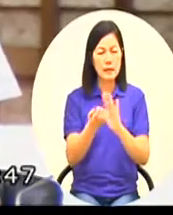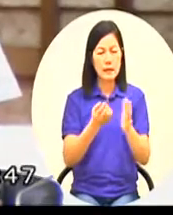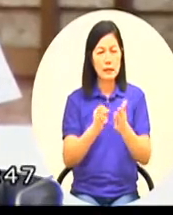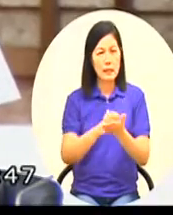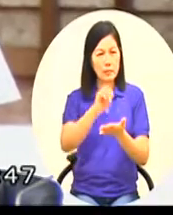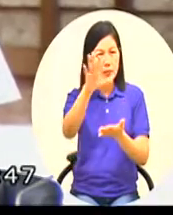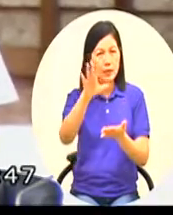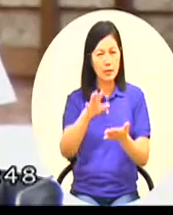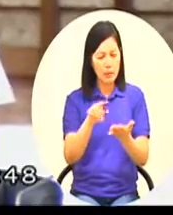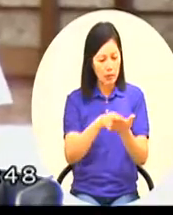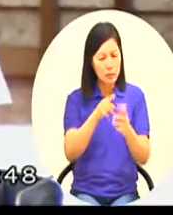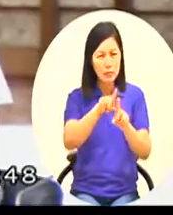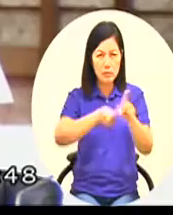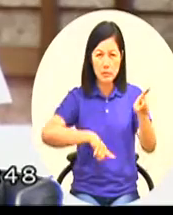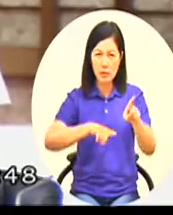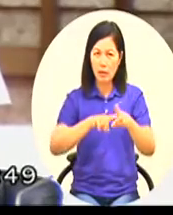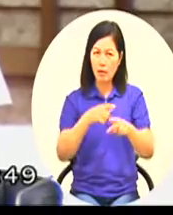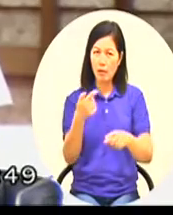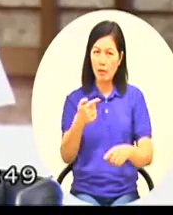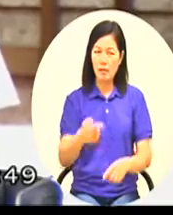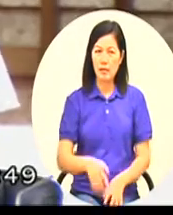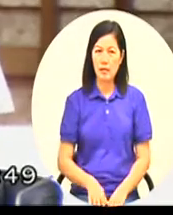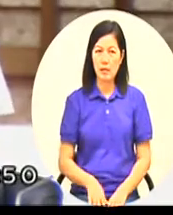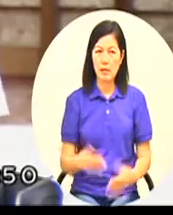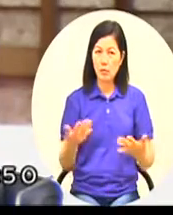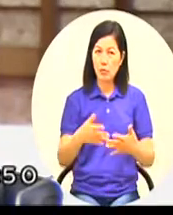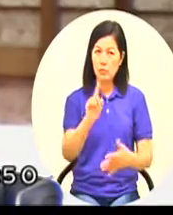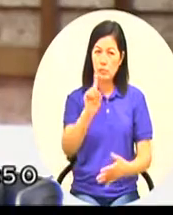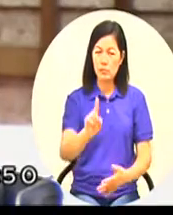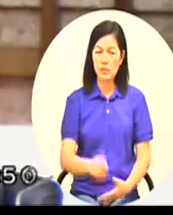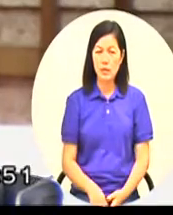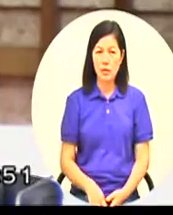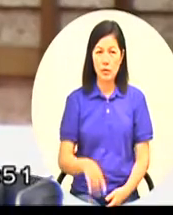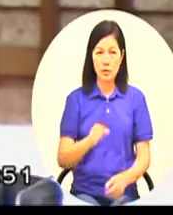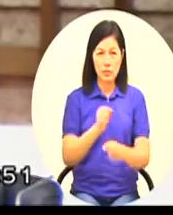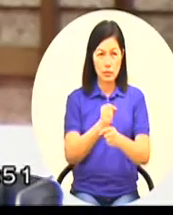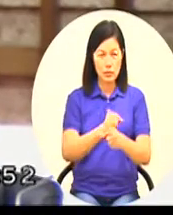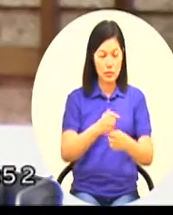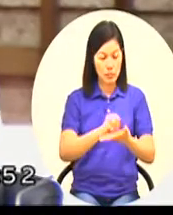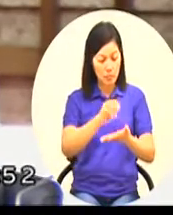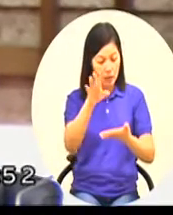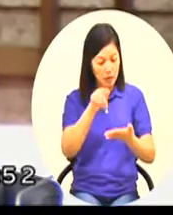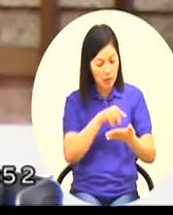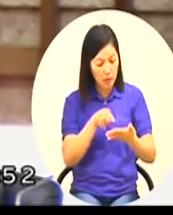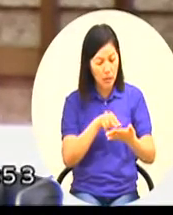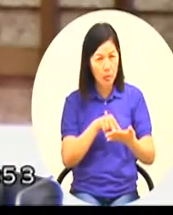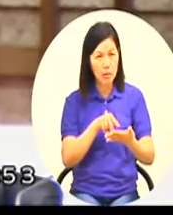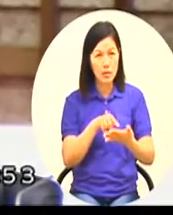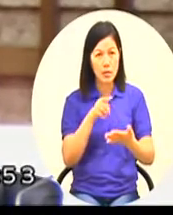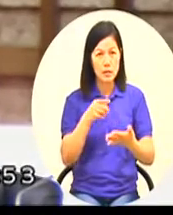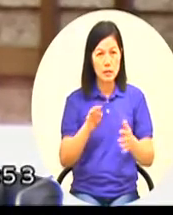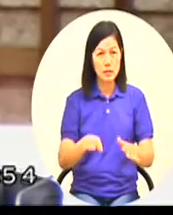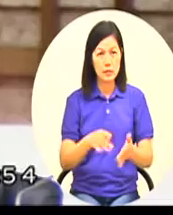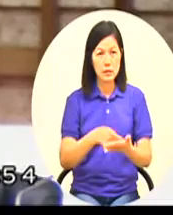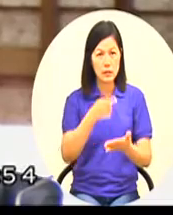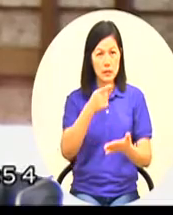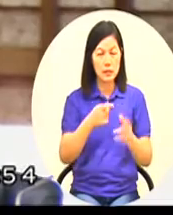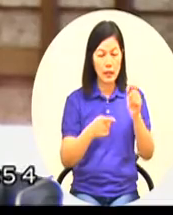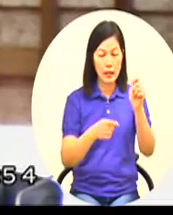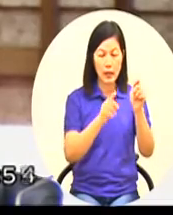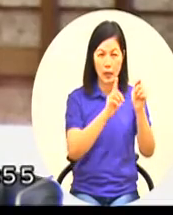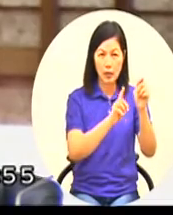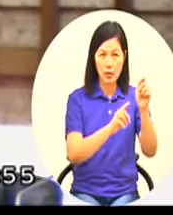差很大，那是什么问题？我这边的工作报告所提到的是，我们这一次 A1 增加